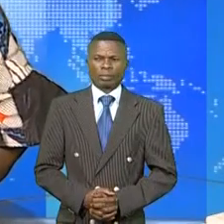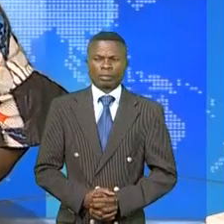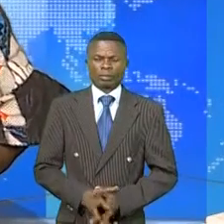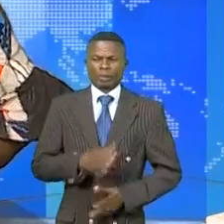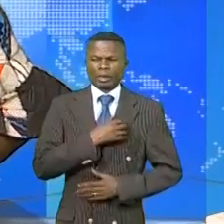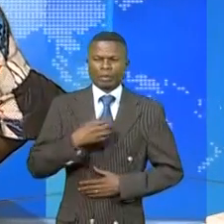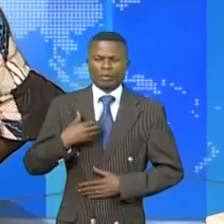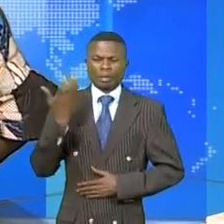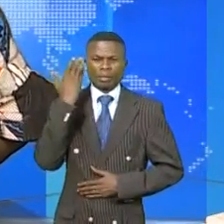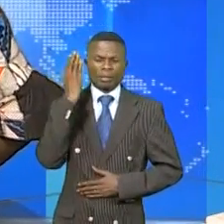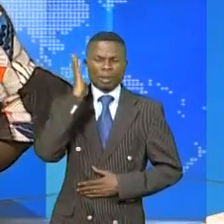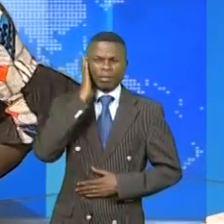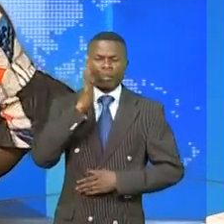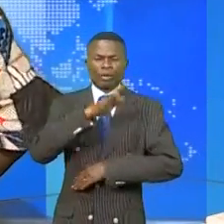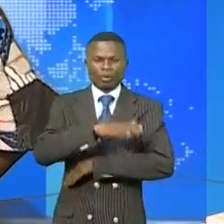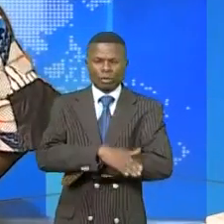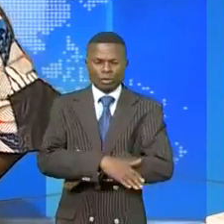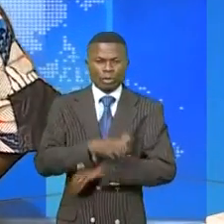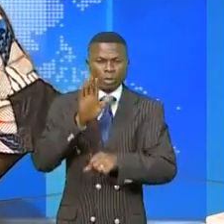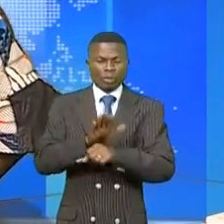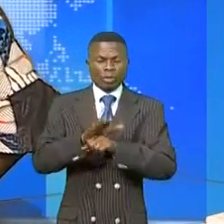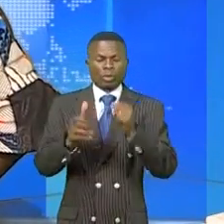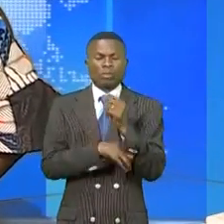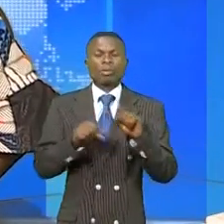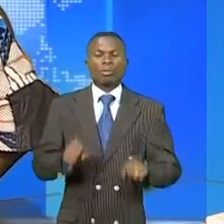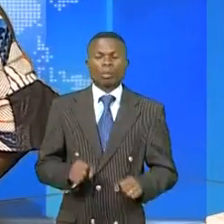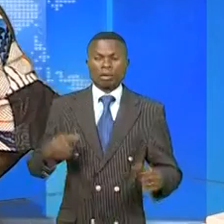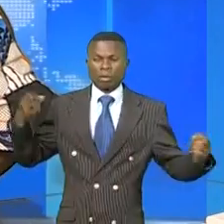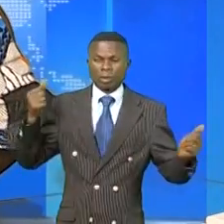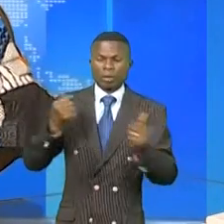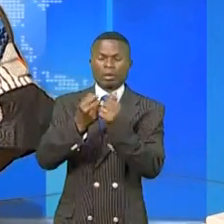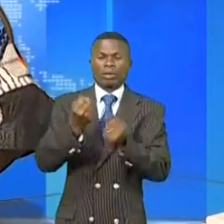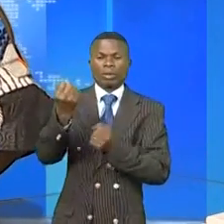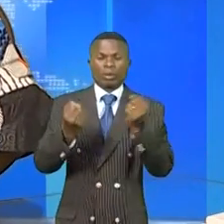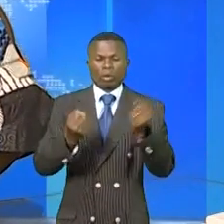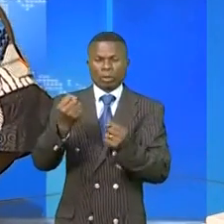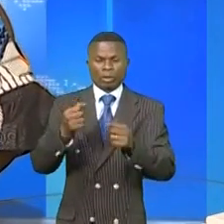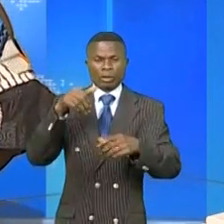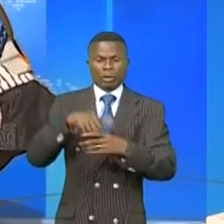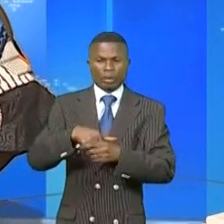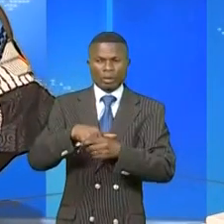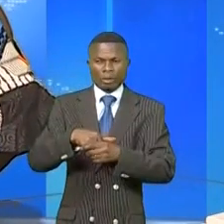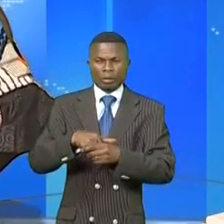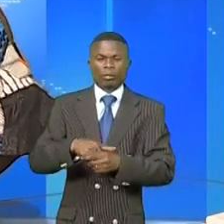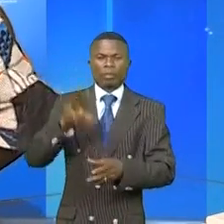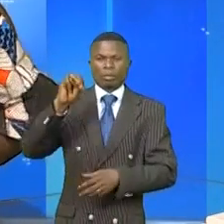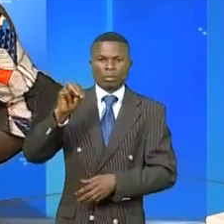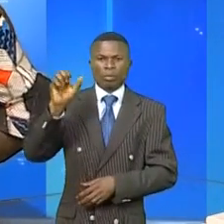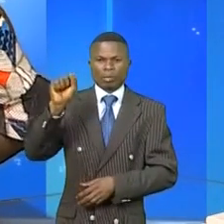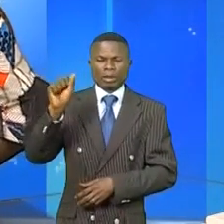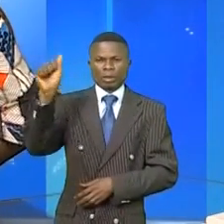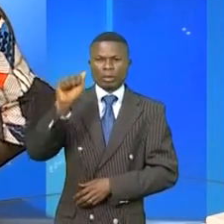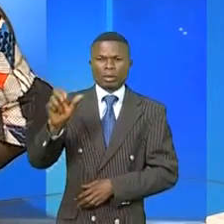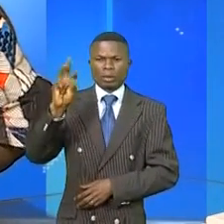Madame, Monsieur, bonsoir. Plusieurs personnes sont décédées suite à un accident de circulation qui s'est produit à Masamouna.